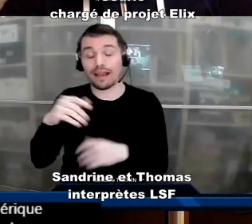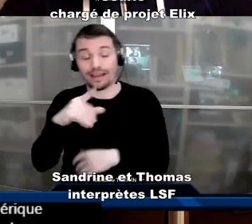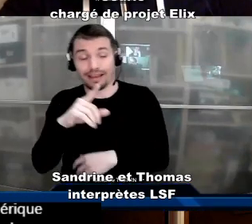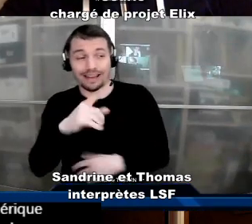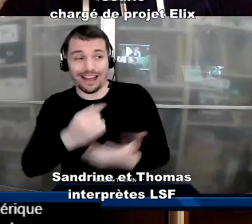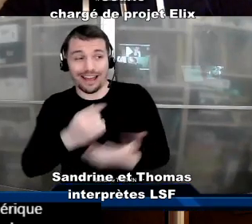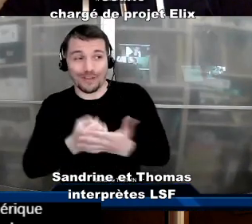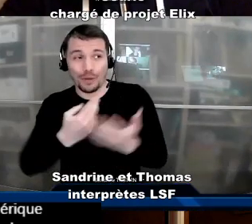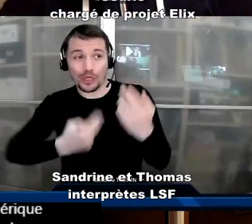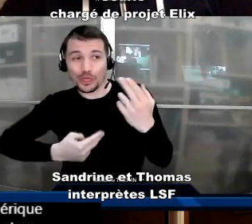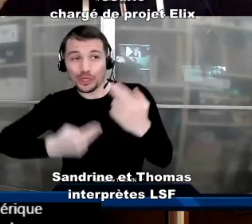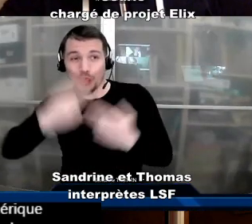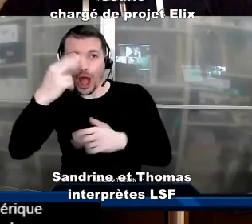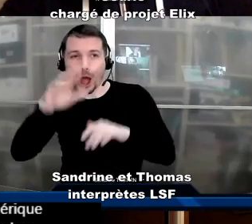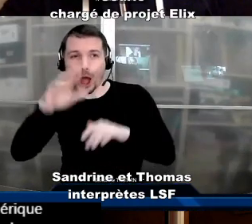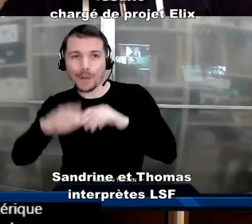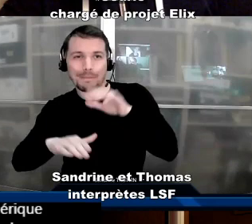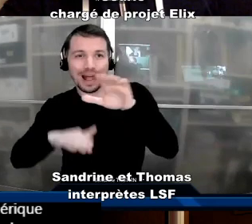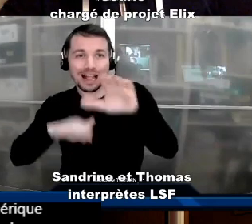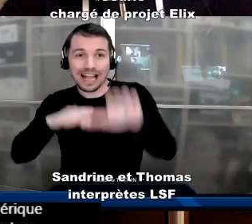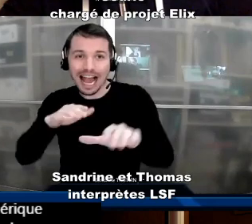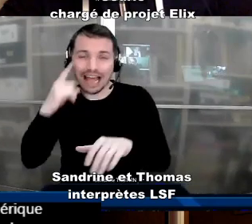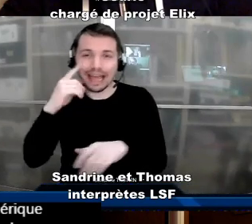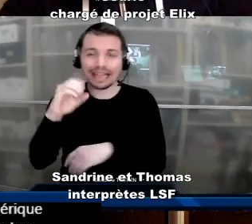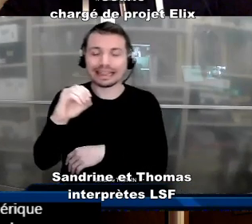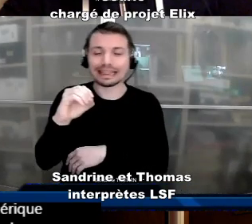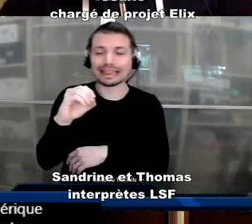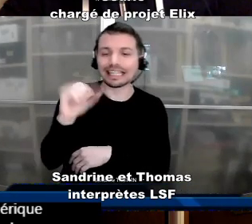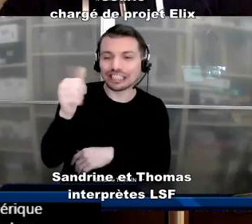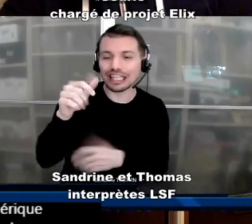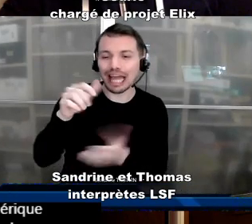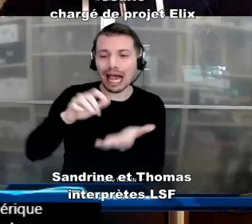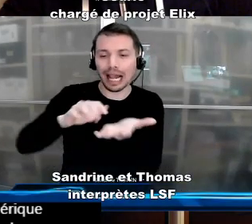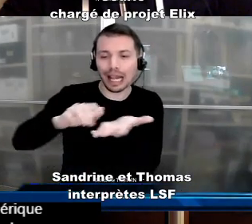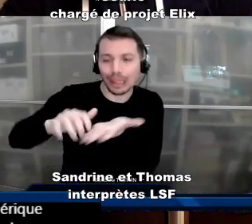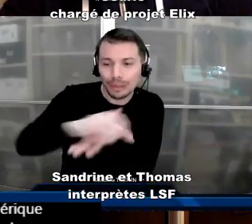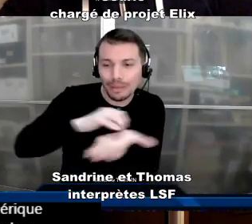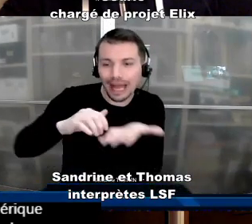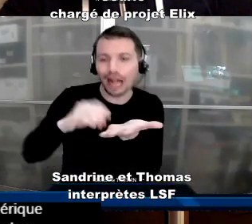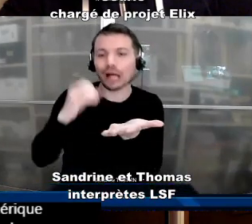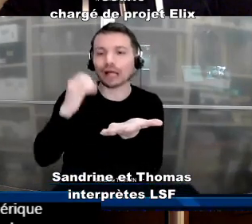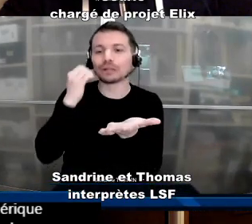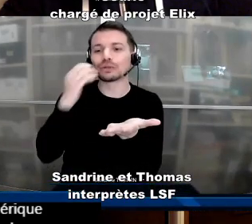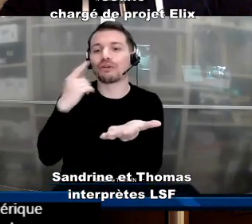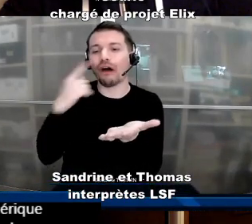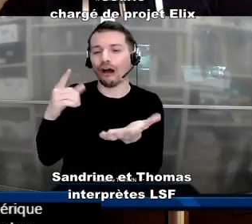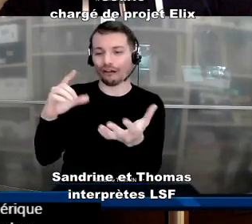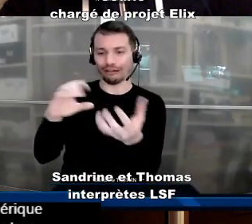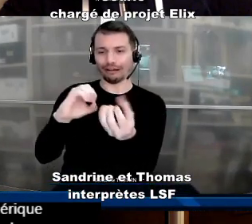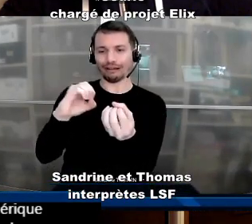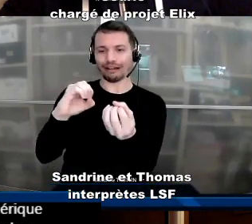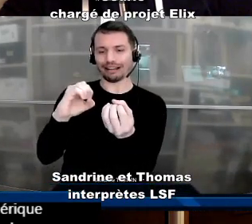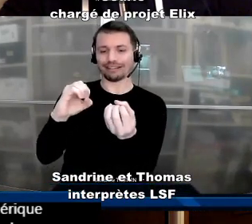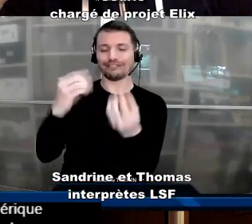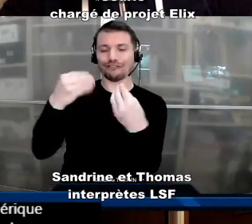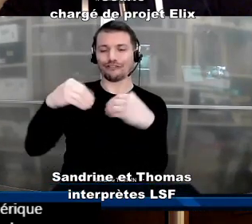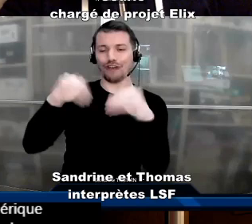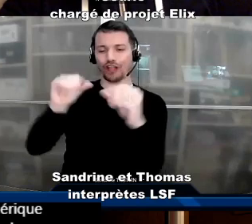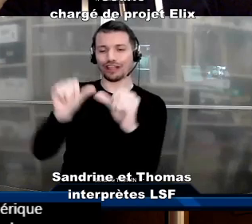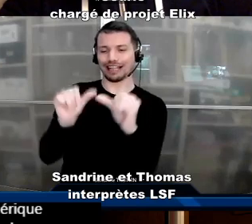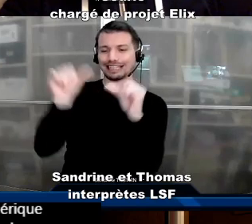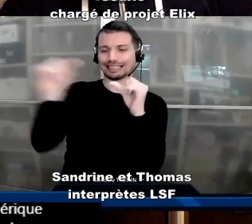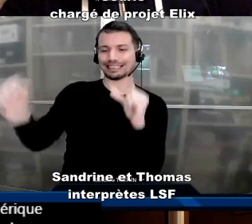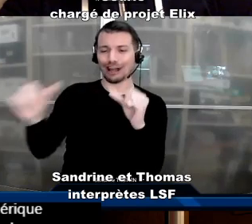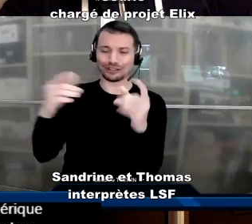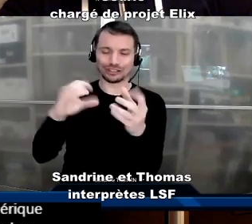Nord-Pas-de-Calais, au niveau digital, numérique, souvent, c'est le e-commerce. Hein, parce que c'est... Voilà. Donc, moi, j'ai toujours trouvé un moyen